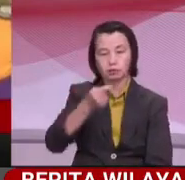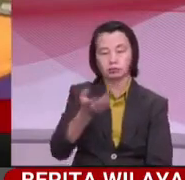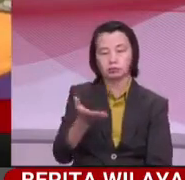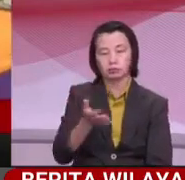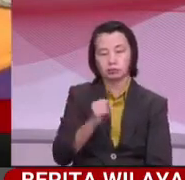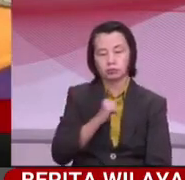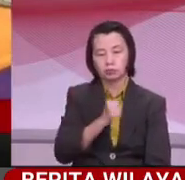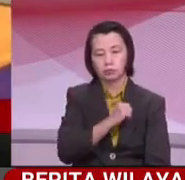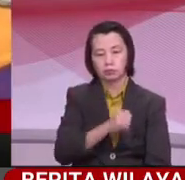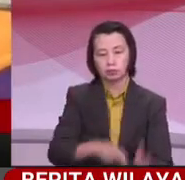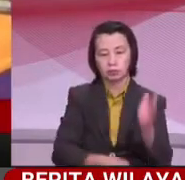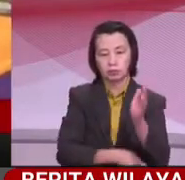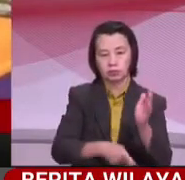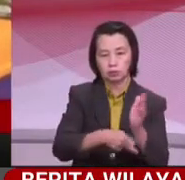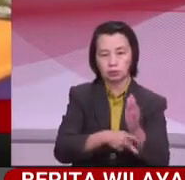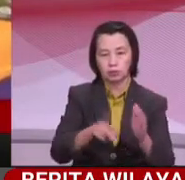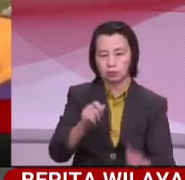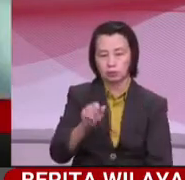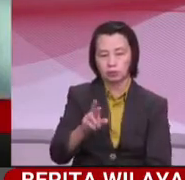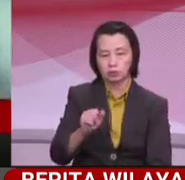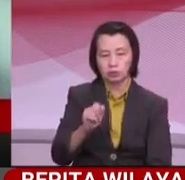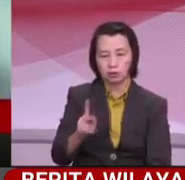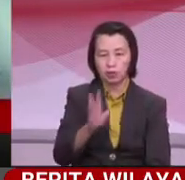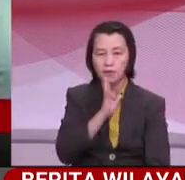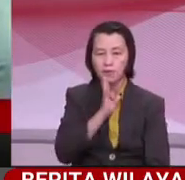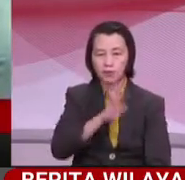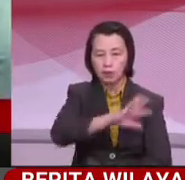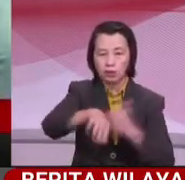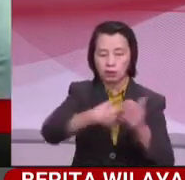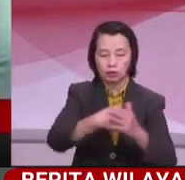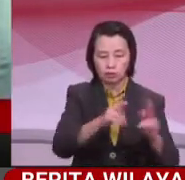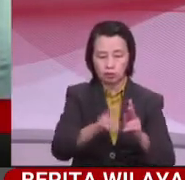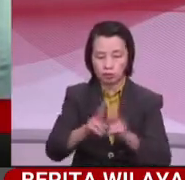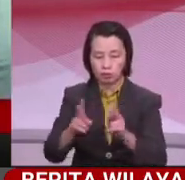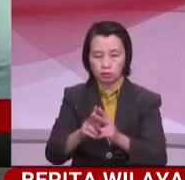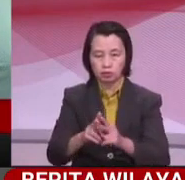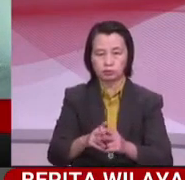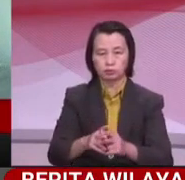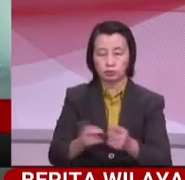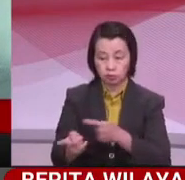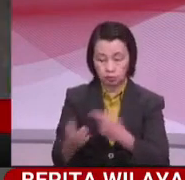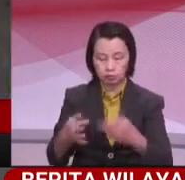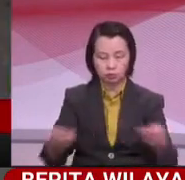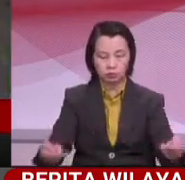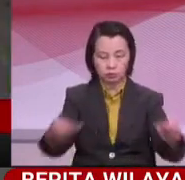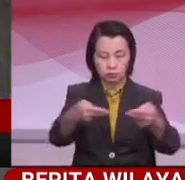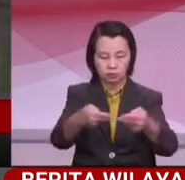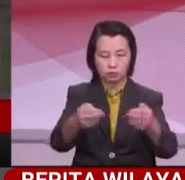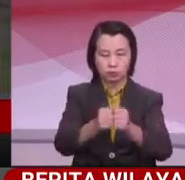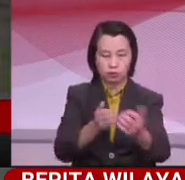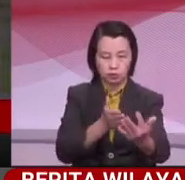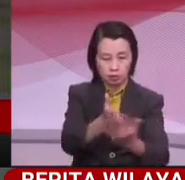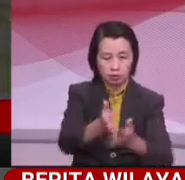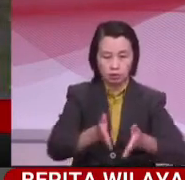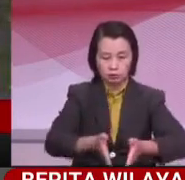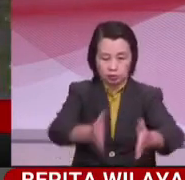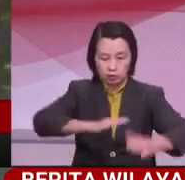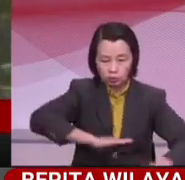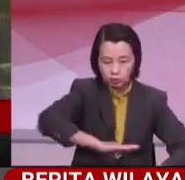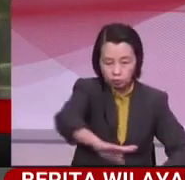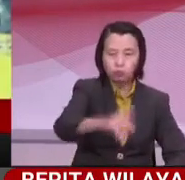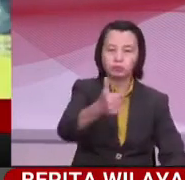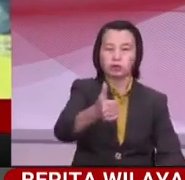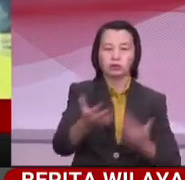Shanghai juga Lidya ondangan diberi adult erat menambah kesemua perkampungan di kawasan yang kini telah dihubungkan dengan akses jalan berturap